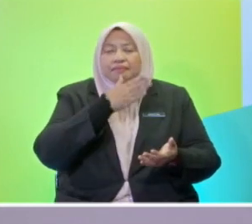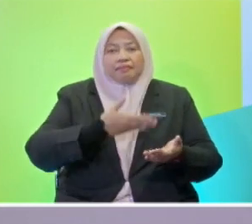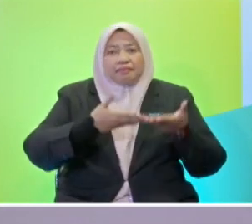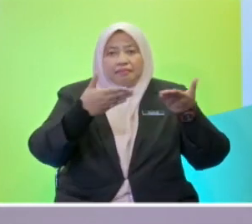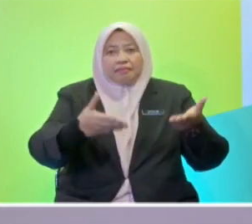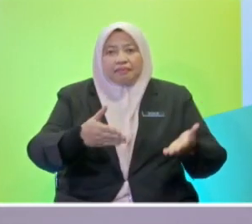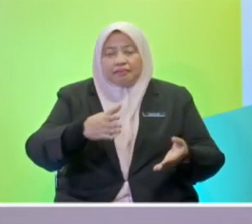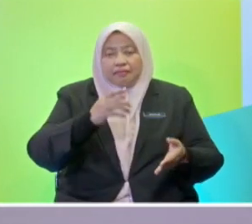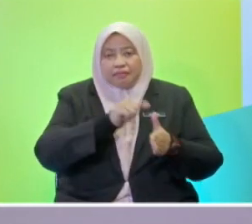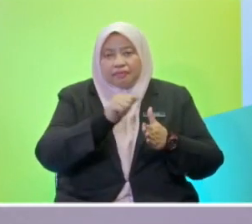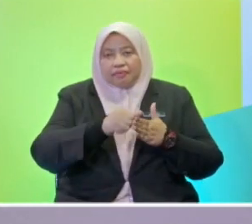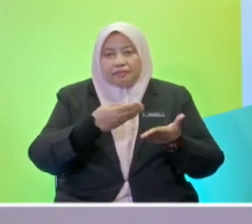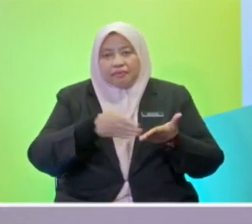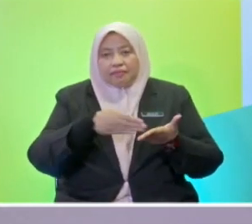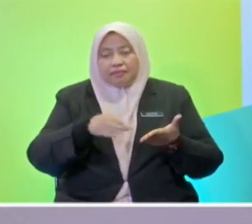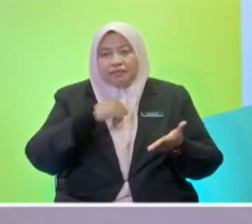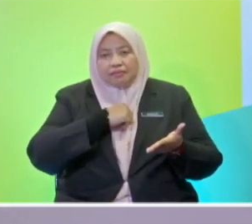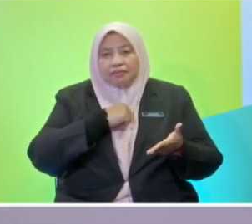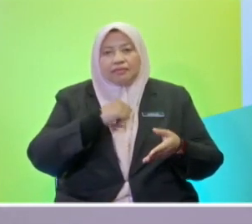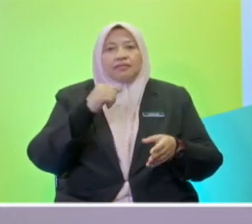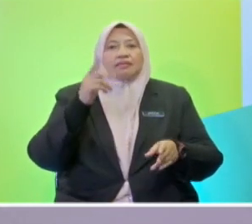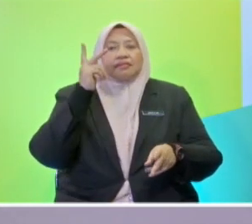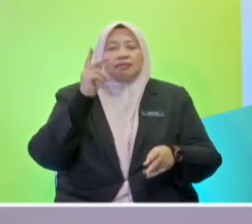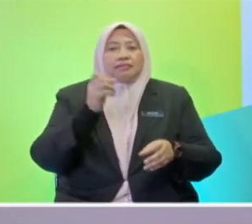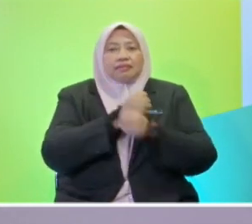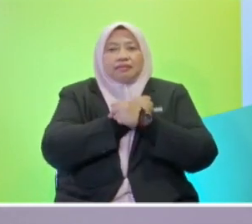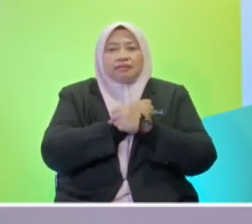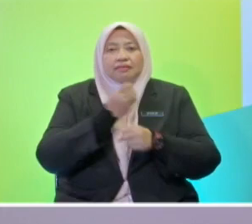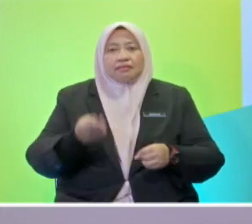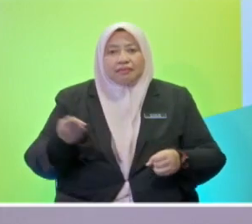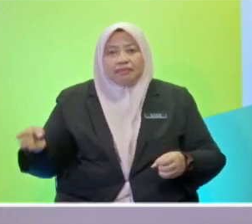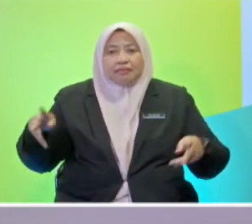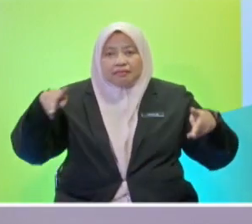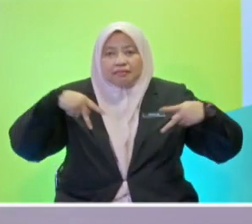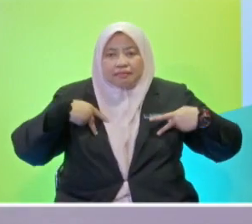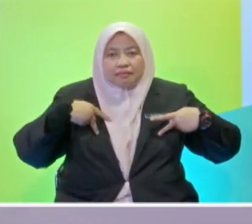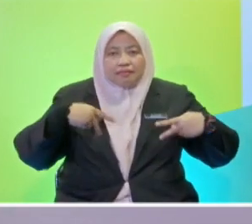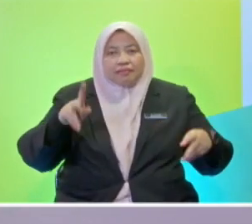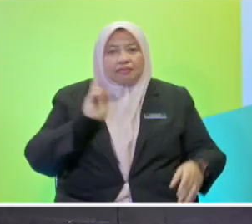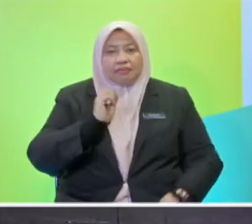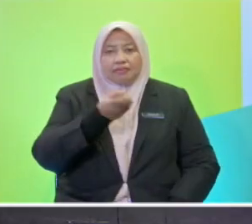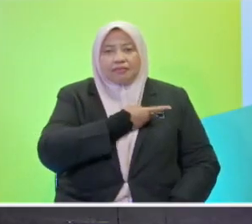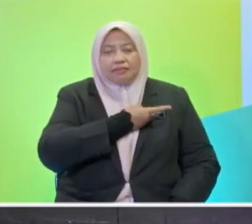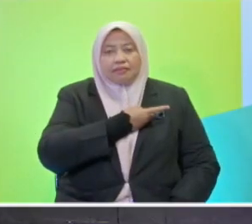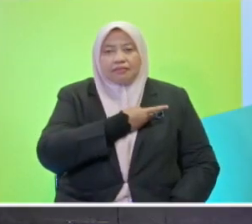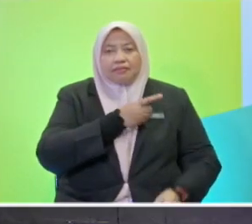sendiri ke yang paling penting kita kena Sayang barang kepunyaan kita